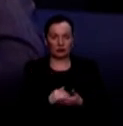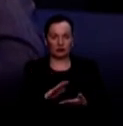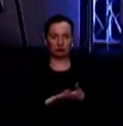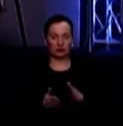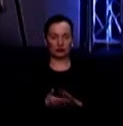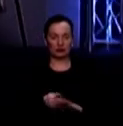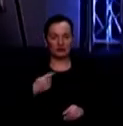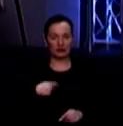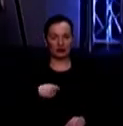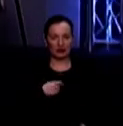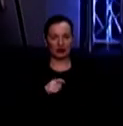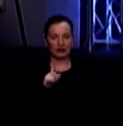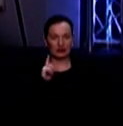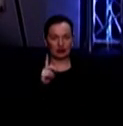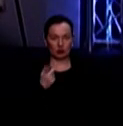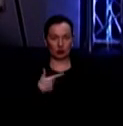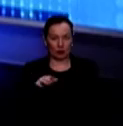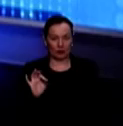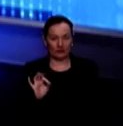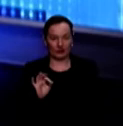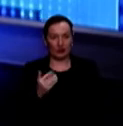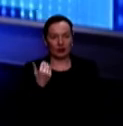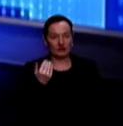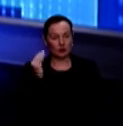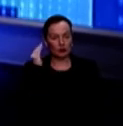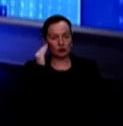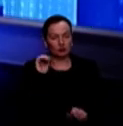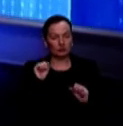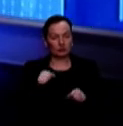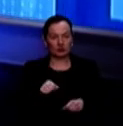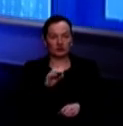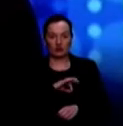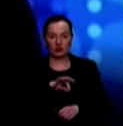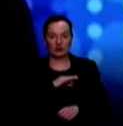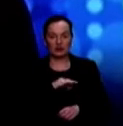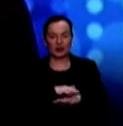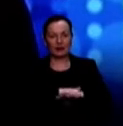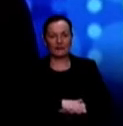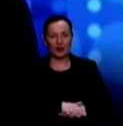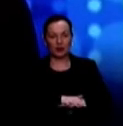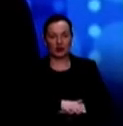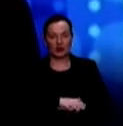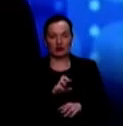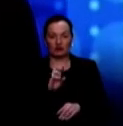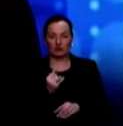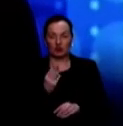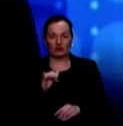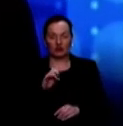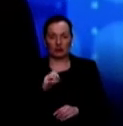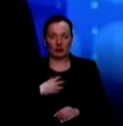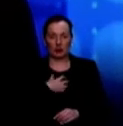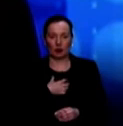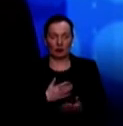була озвучена. Руслане Миколаївичу, на вашу думку, може стати використання покладів бішофіту пріоритетною галузі економіки Полтавської області?